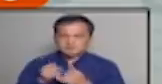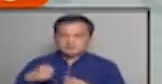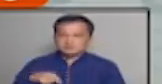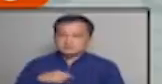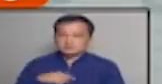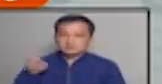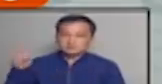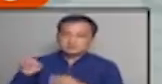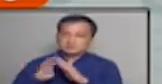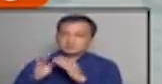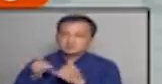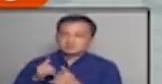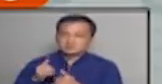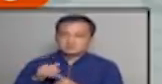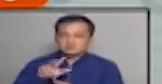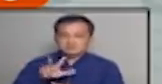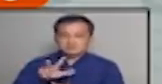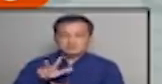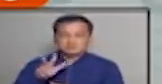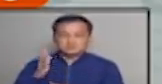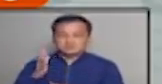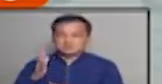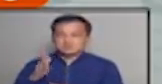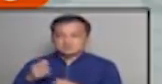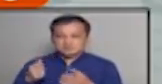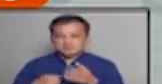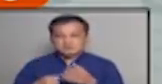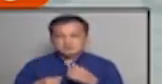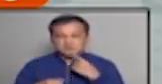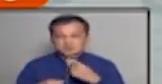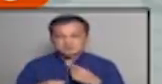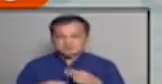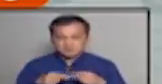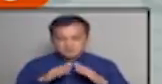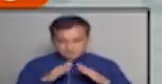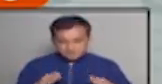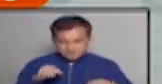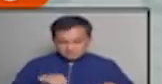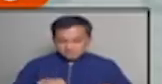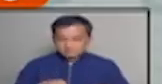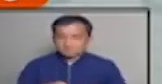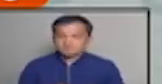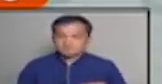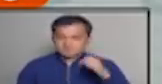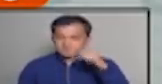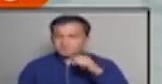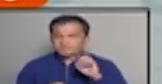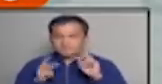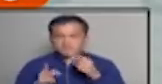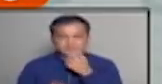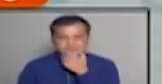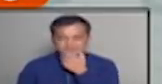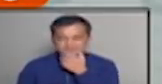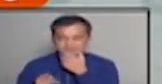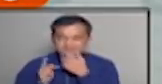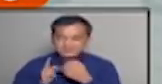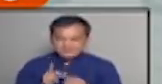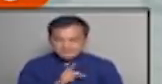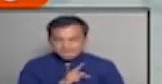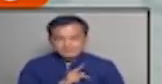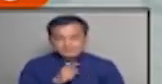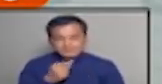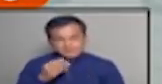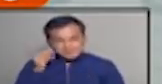Doon po sa barangay na 3 siya nagtatanod. Pero dyan nakatira. Pero po siya nakatira sa akin. Opo. Okay. So, si Kagawad po,